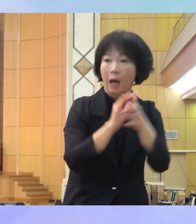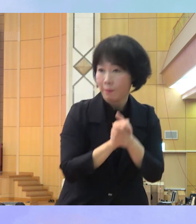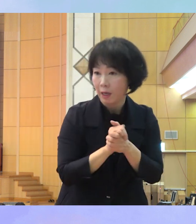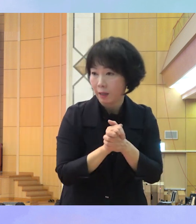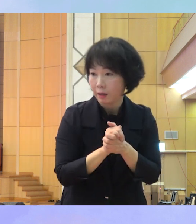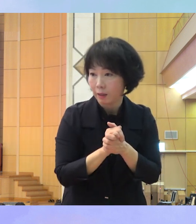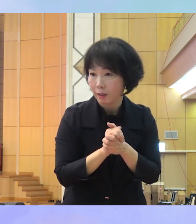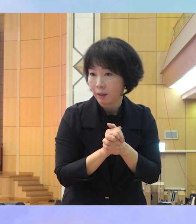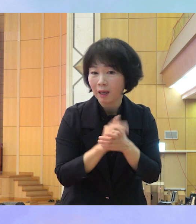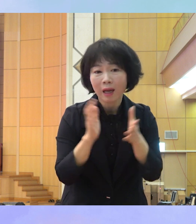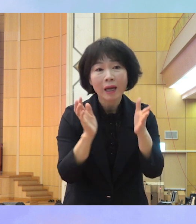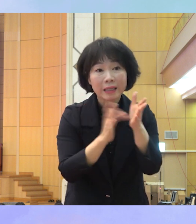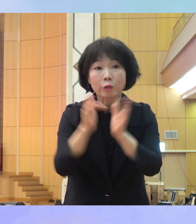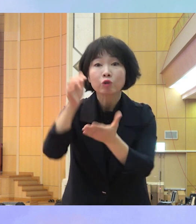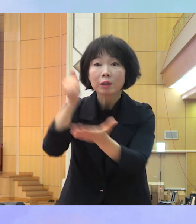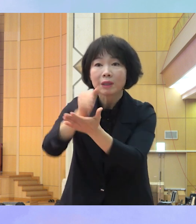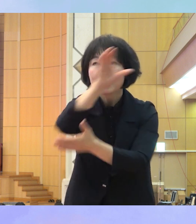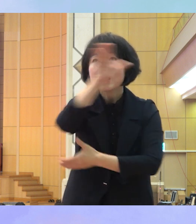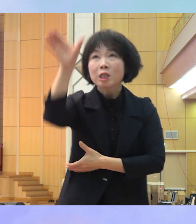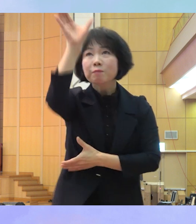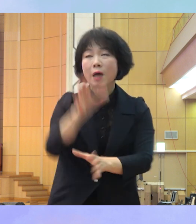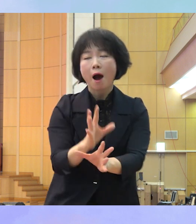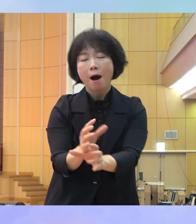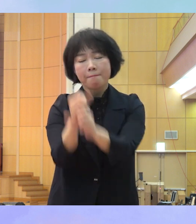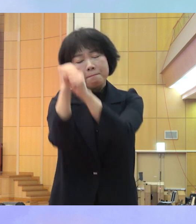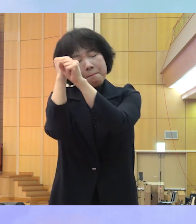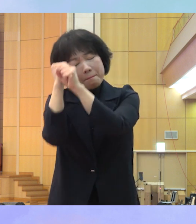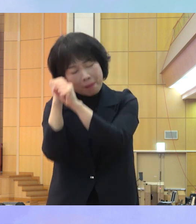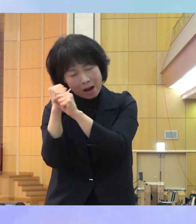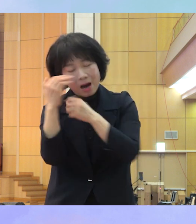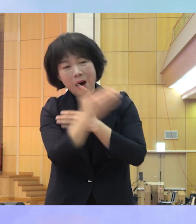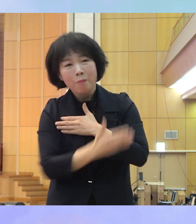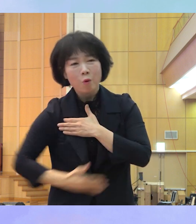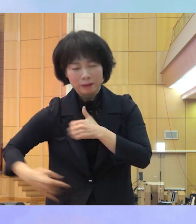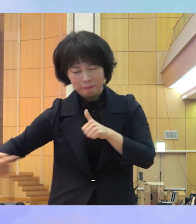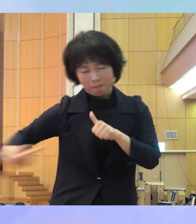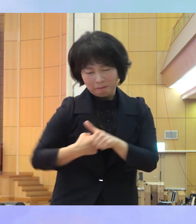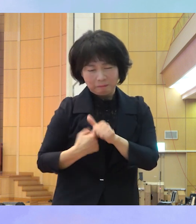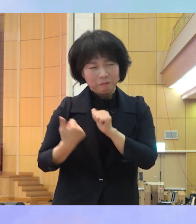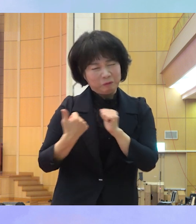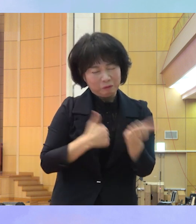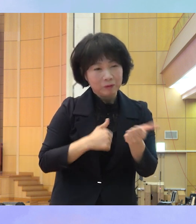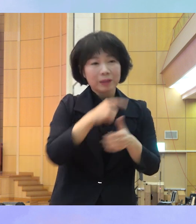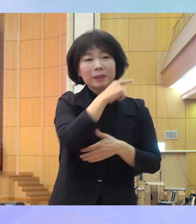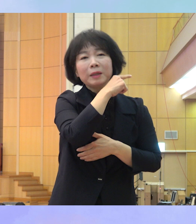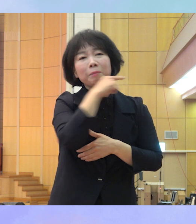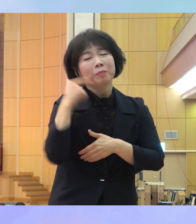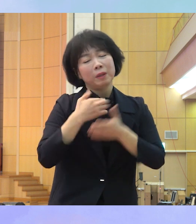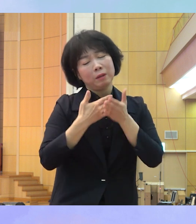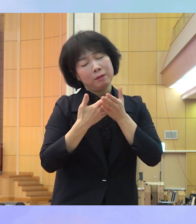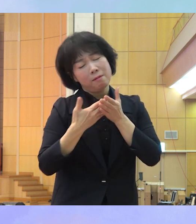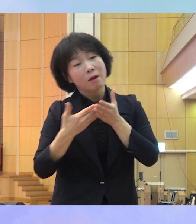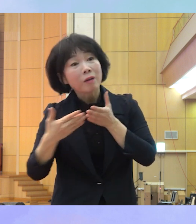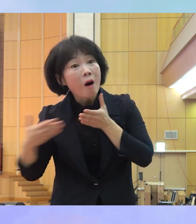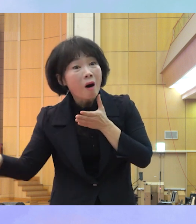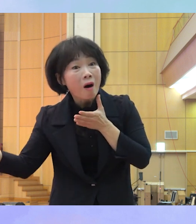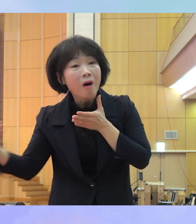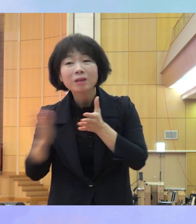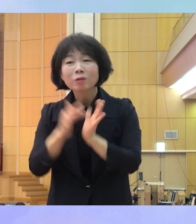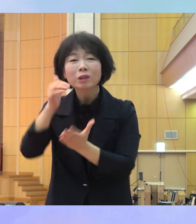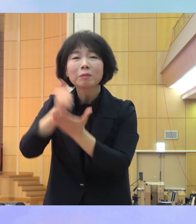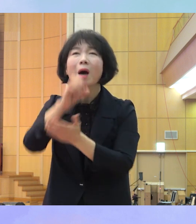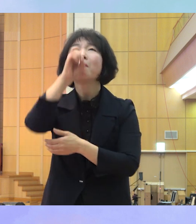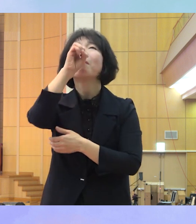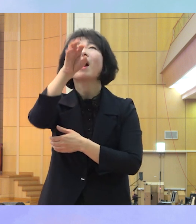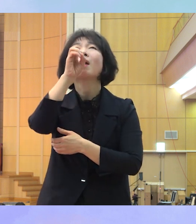오늘날 예수님이 십자가 지시고 살을 찢으시고 그리고 피를 흘리시고 그리고서 하시는 말씀이 뭐라고